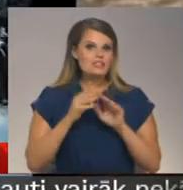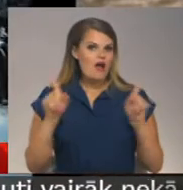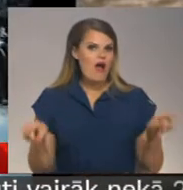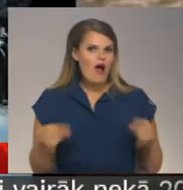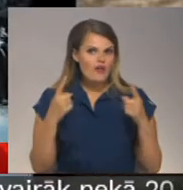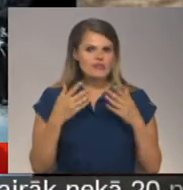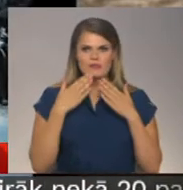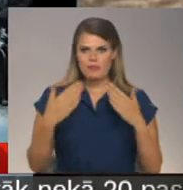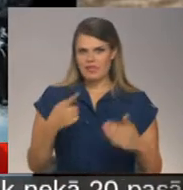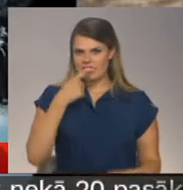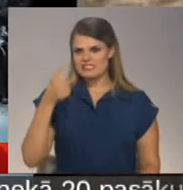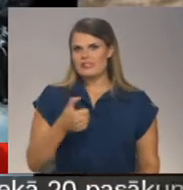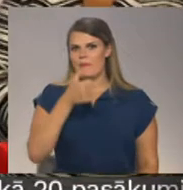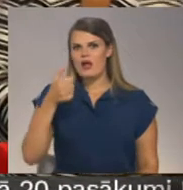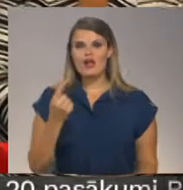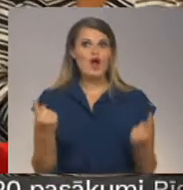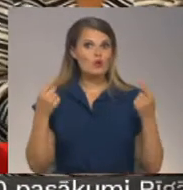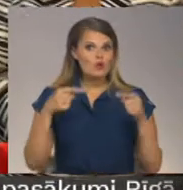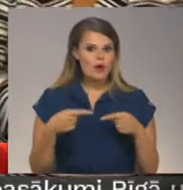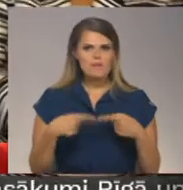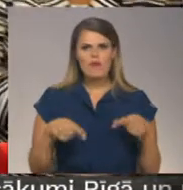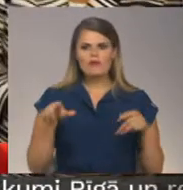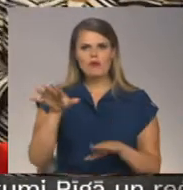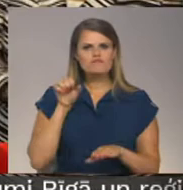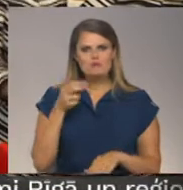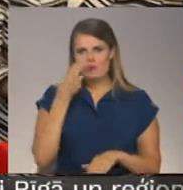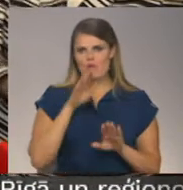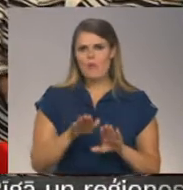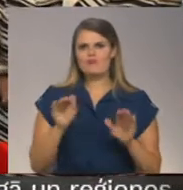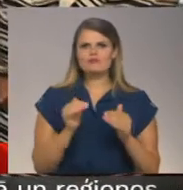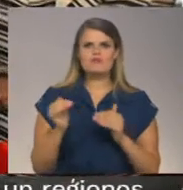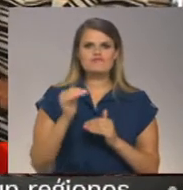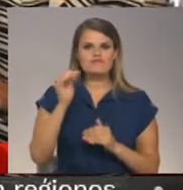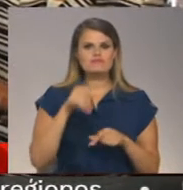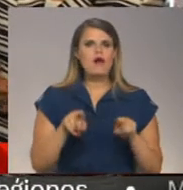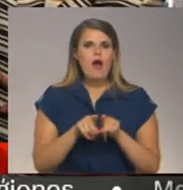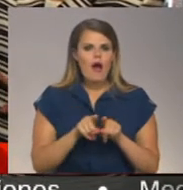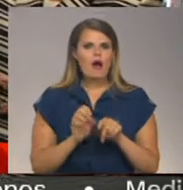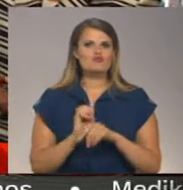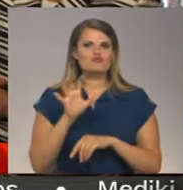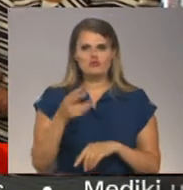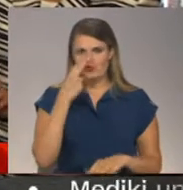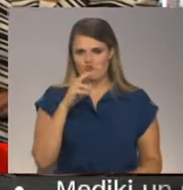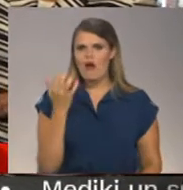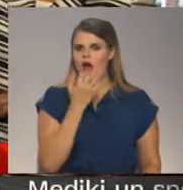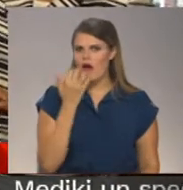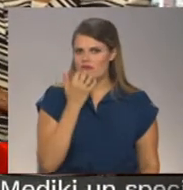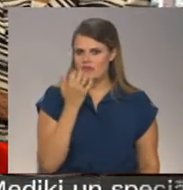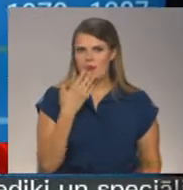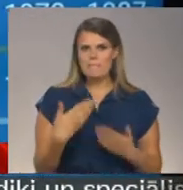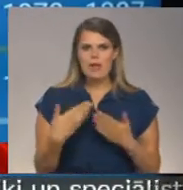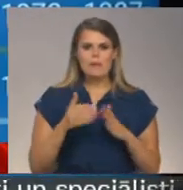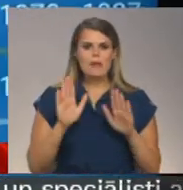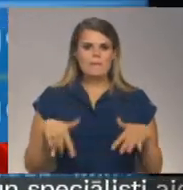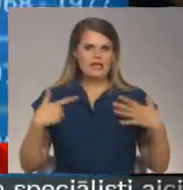attīstību pēdējos 100 gadu laikā. Materiāli ņemti gan no muzeja krājumiem, gan arī tie sūtīti no ārvalstīm, piemēram